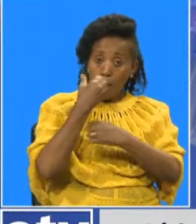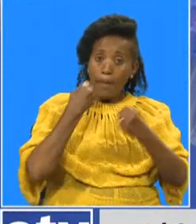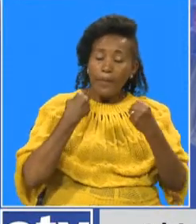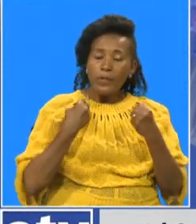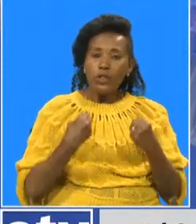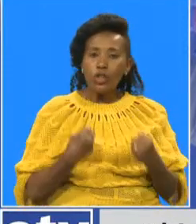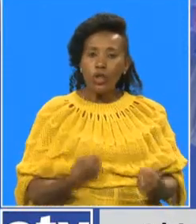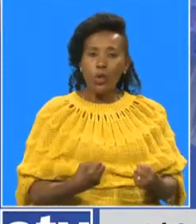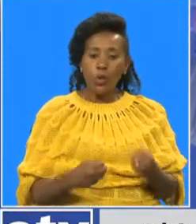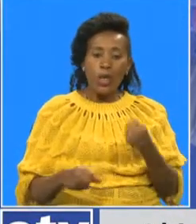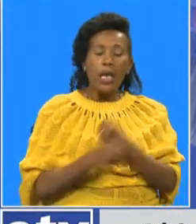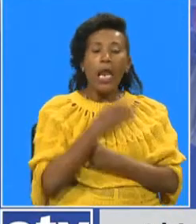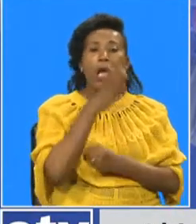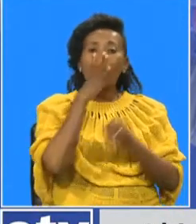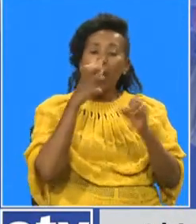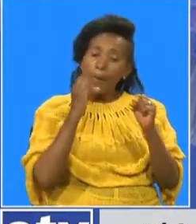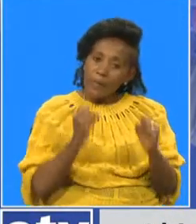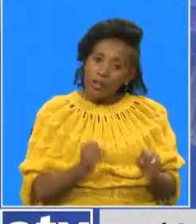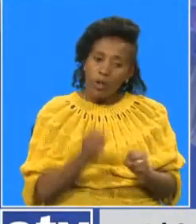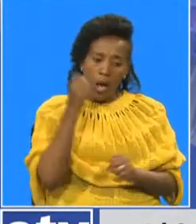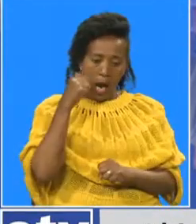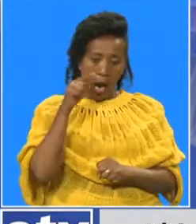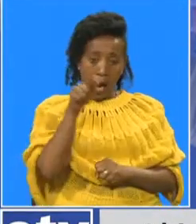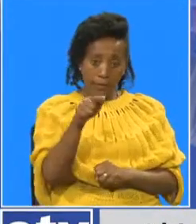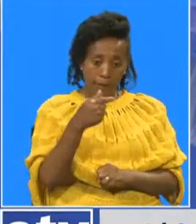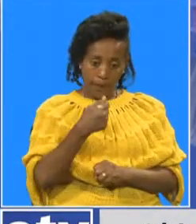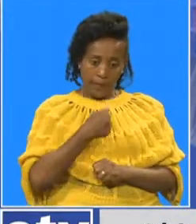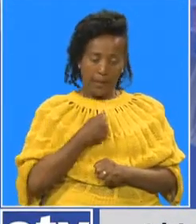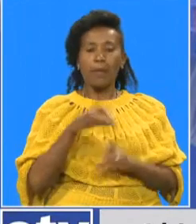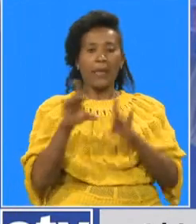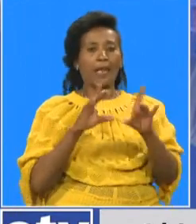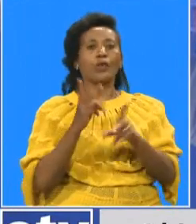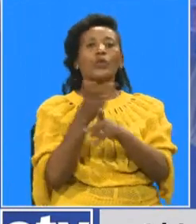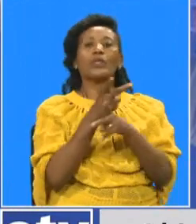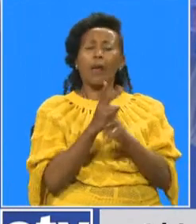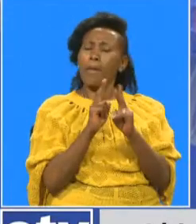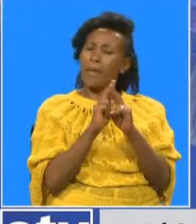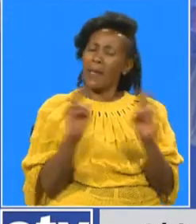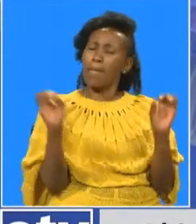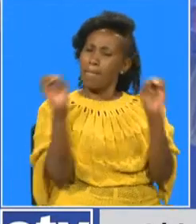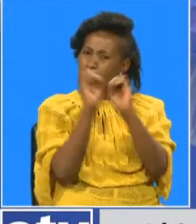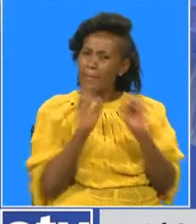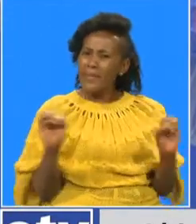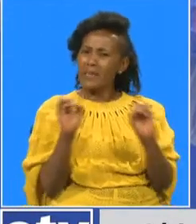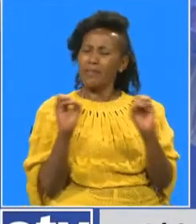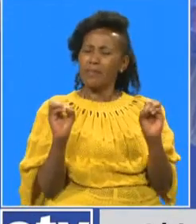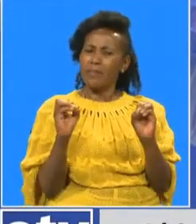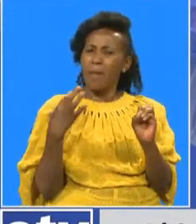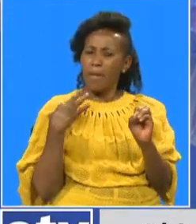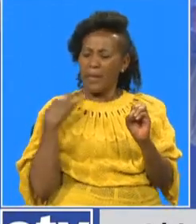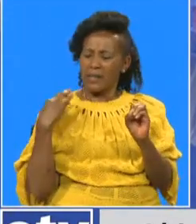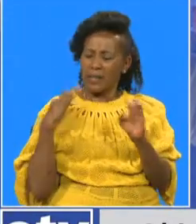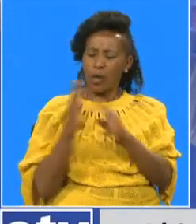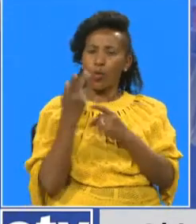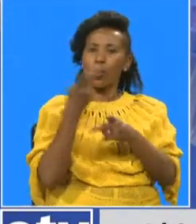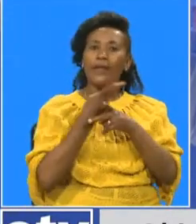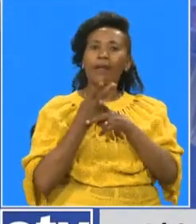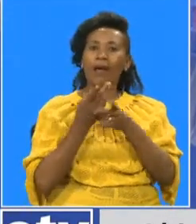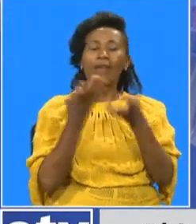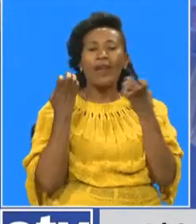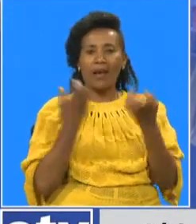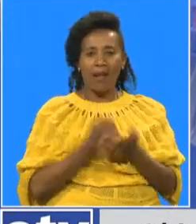የሚችለው ላይጎዳ የሚችለው አንተ እኔ የምናደርገው ጥንቃቄ ነው። በቃ ምንም ፐርሰናል የሆነ ጥንቃቄ ነው